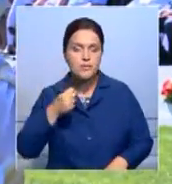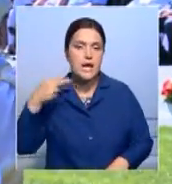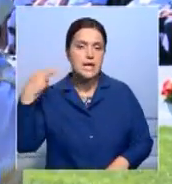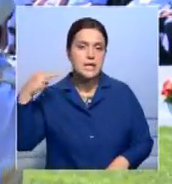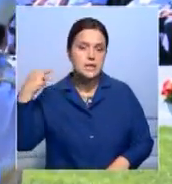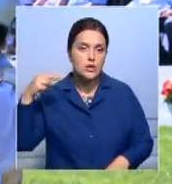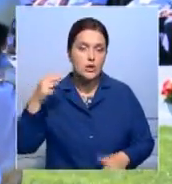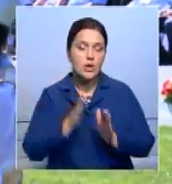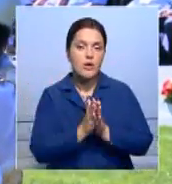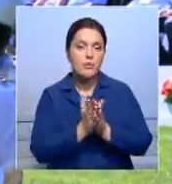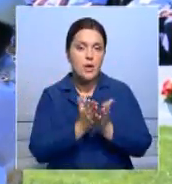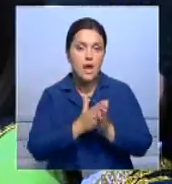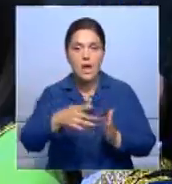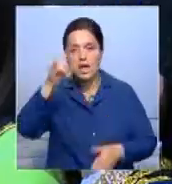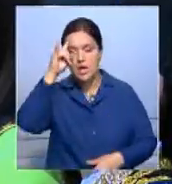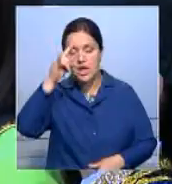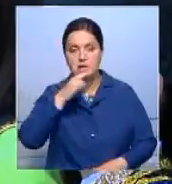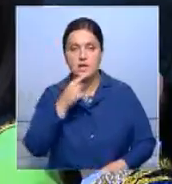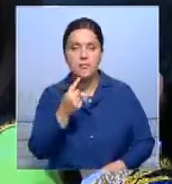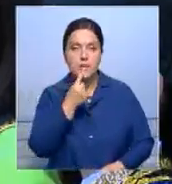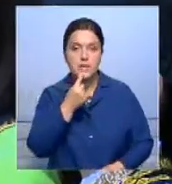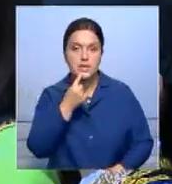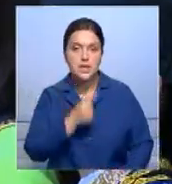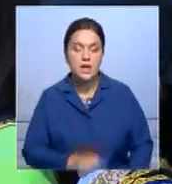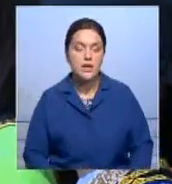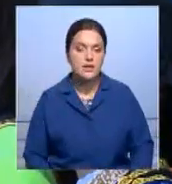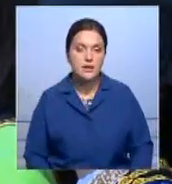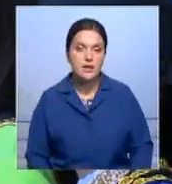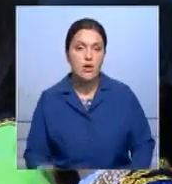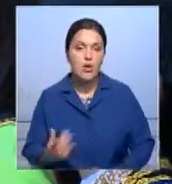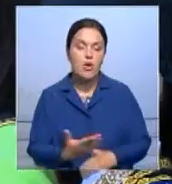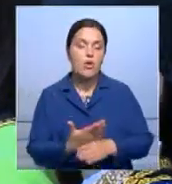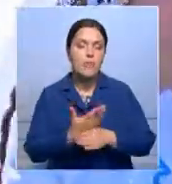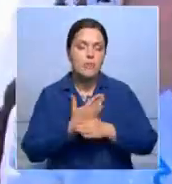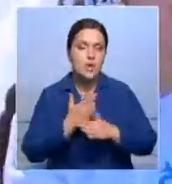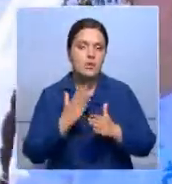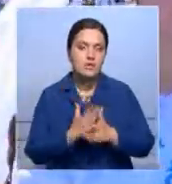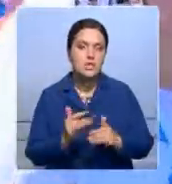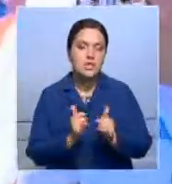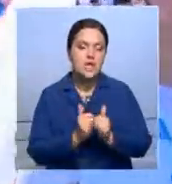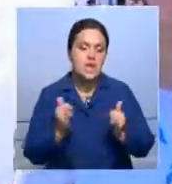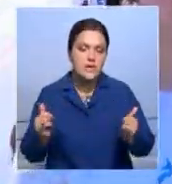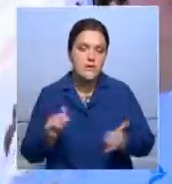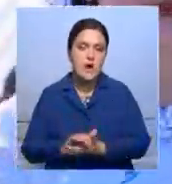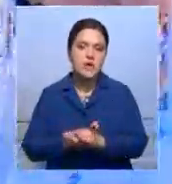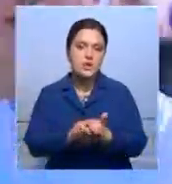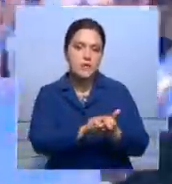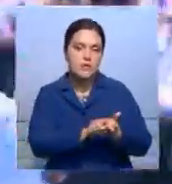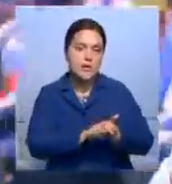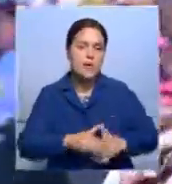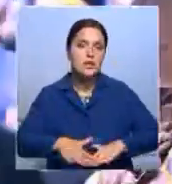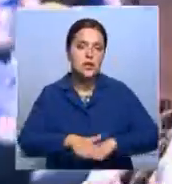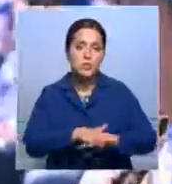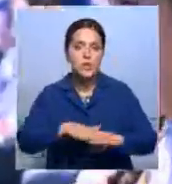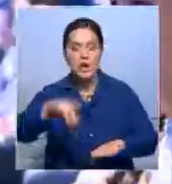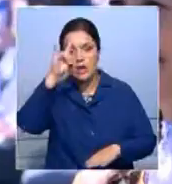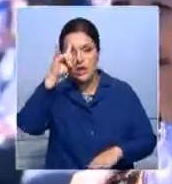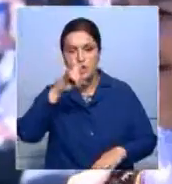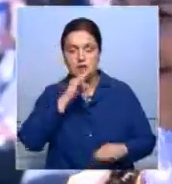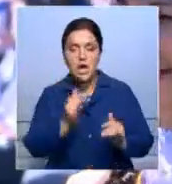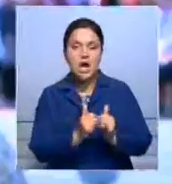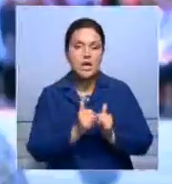на казахском языке. Эти встречи, конечно же, способствуют развитию Ассамблеи народа Казахстана,